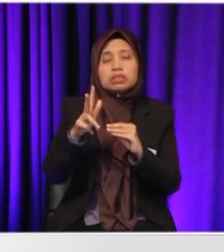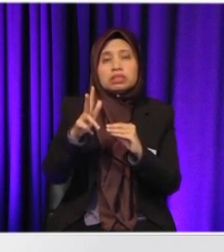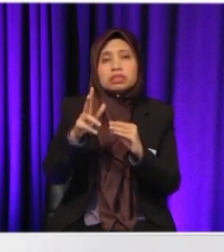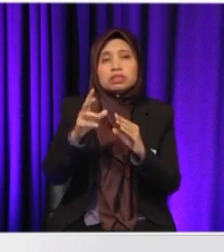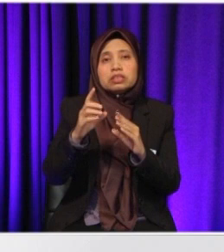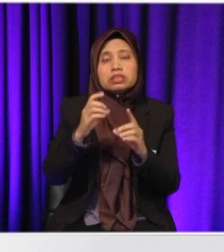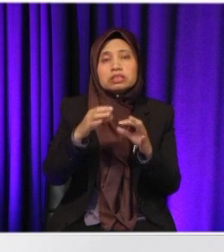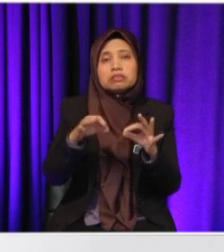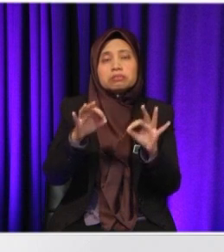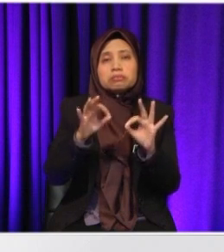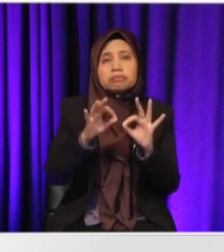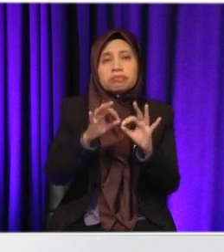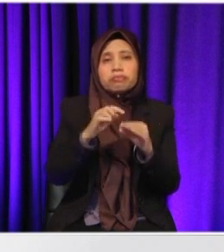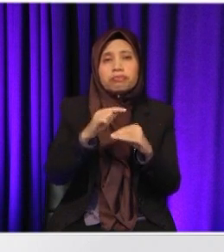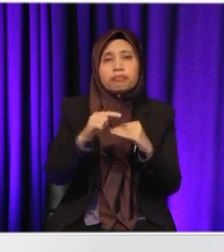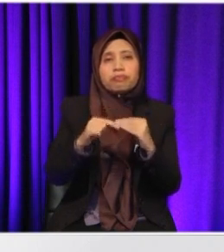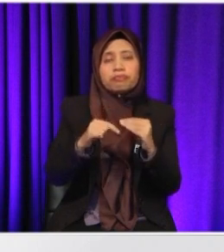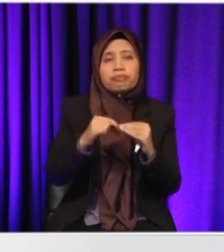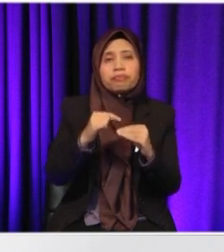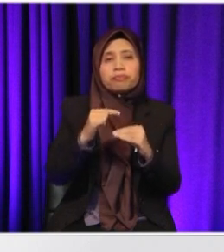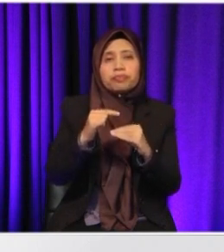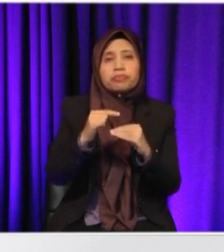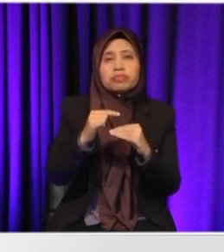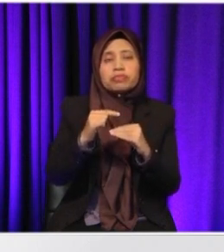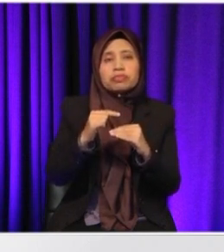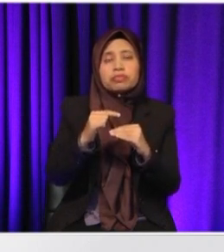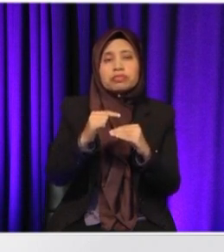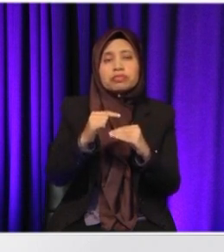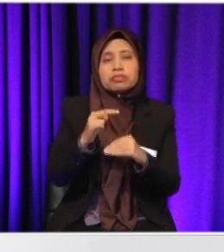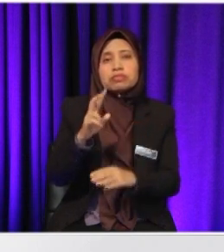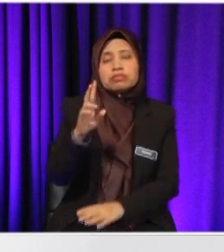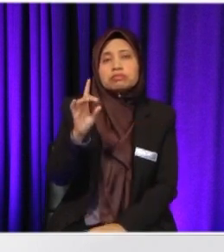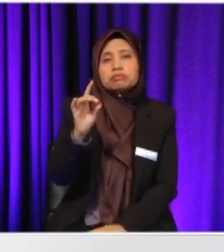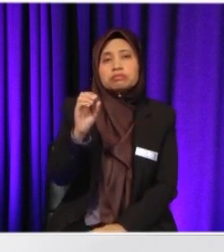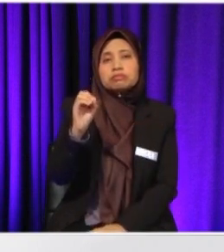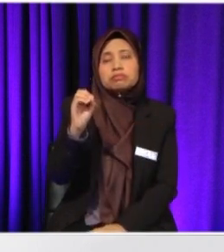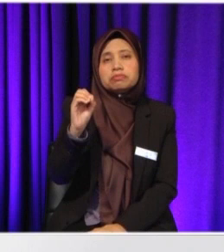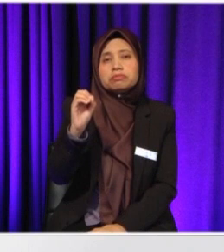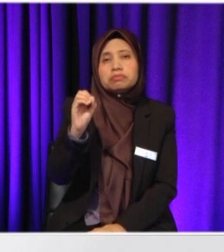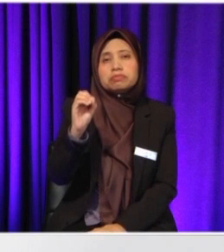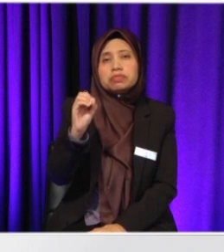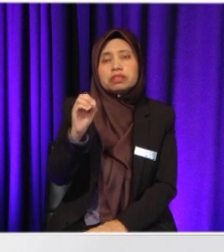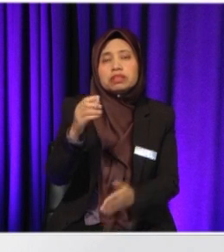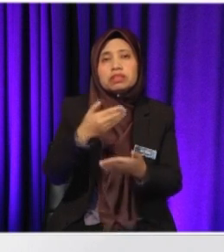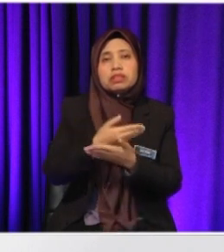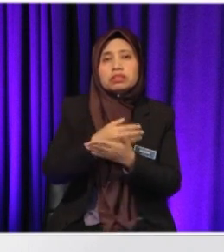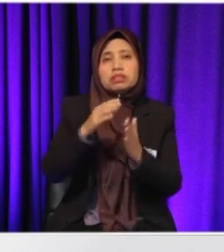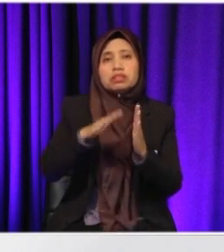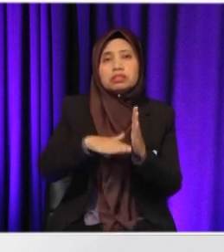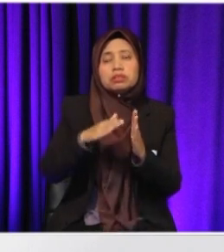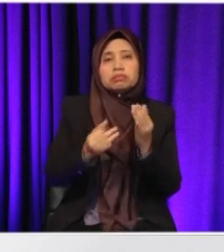3 tahun, memiliki rekod menang kes 50-50 yang ingin menang dan kalahnya kurang lebih